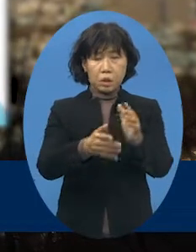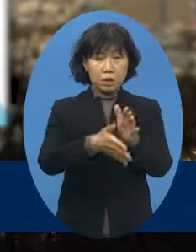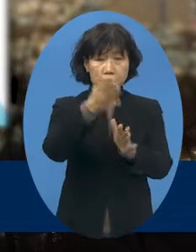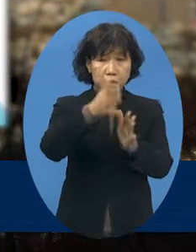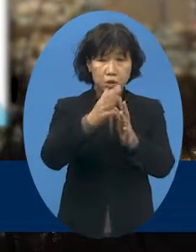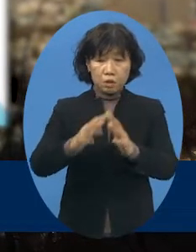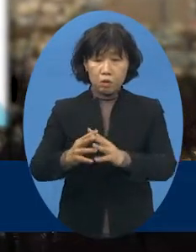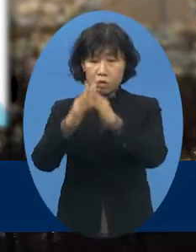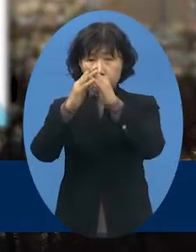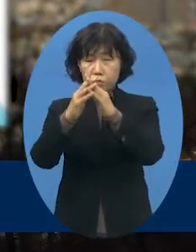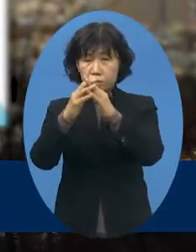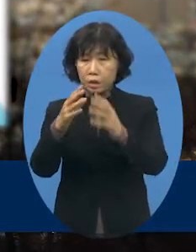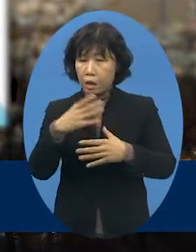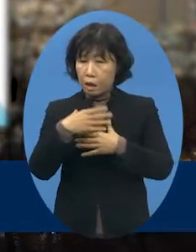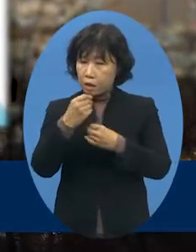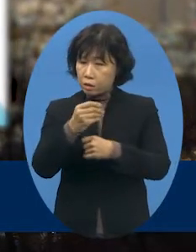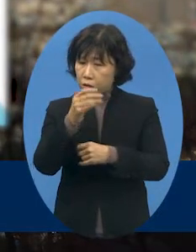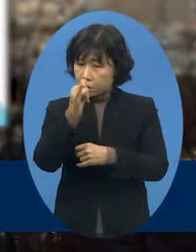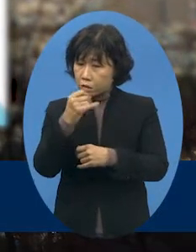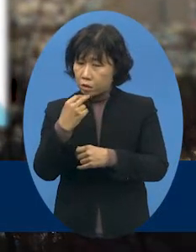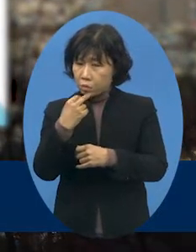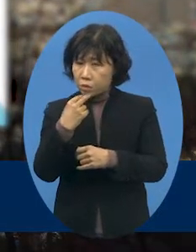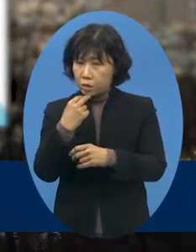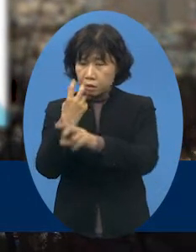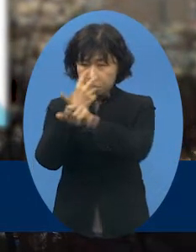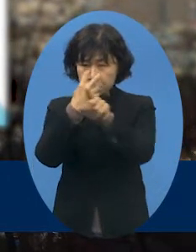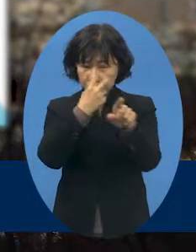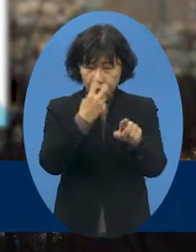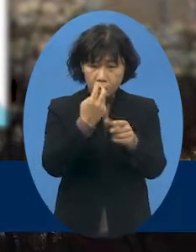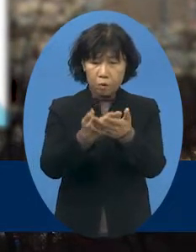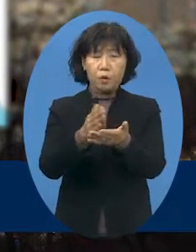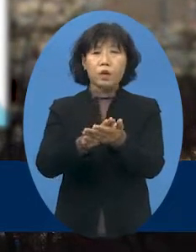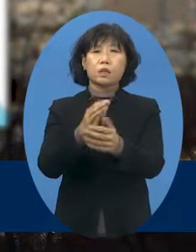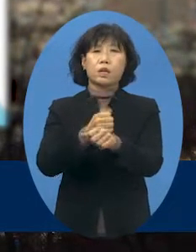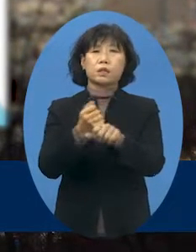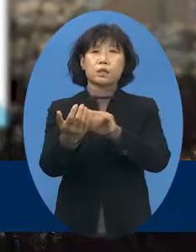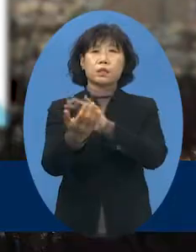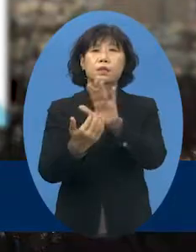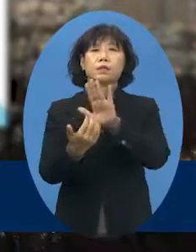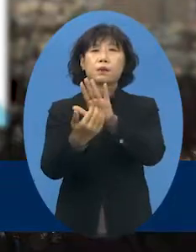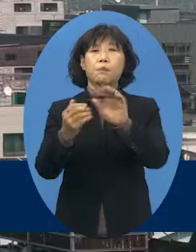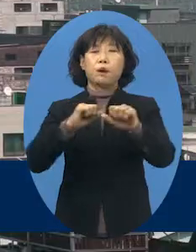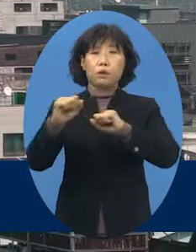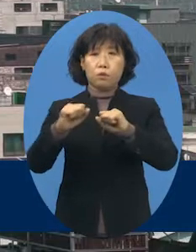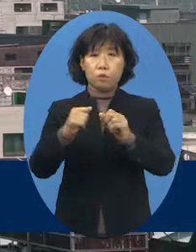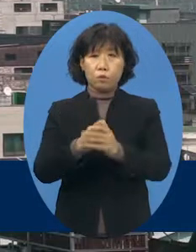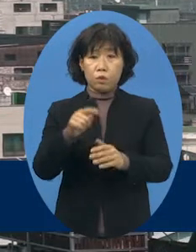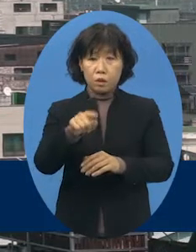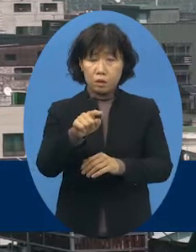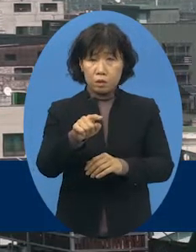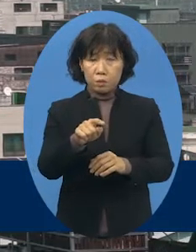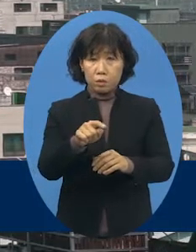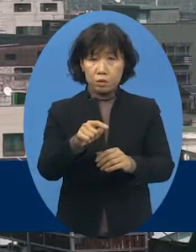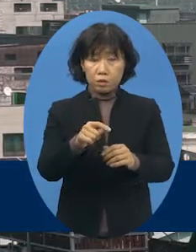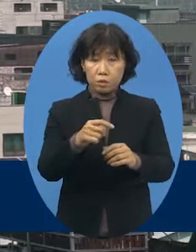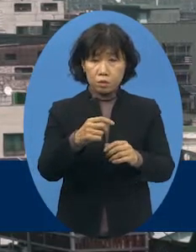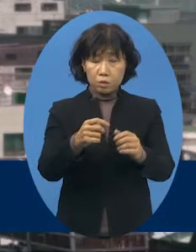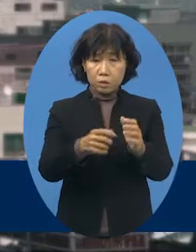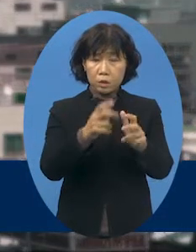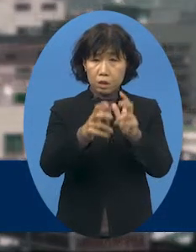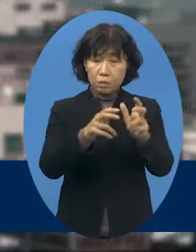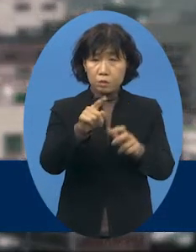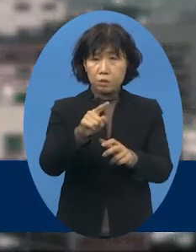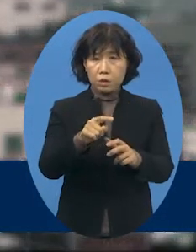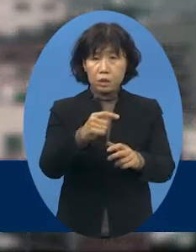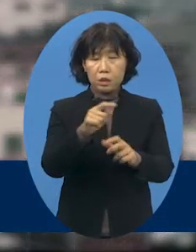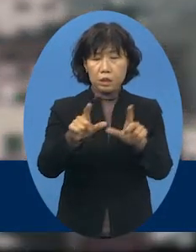시설물 건축물 등의 안전관리 실태를 점검하고 개선하는 예방활동 입니다 이번 안전점검은 건축 시설